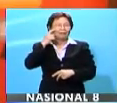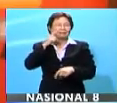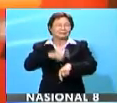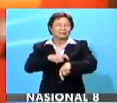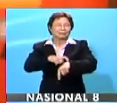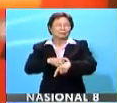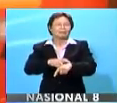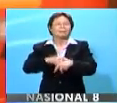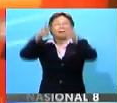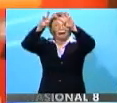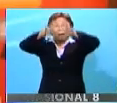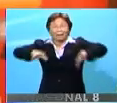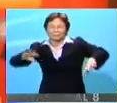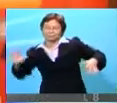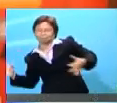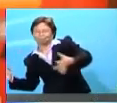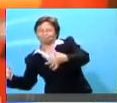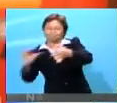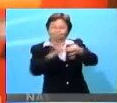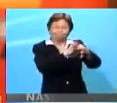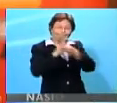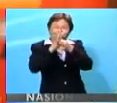orang harmonation